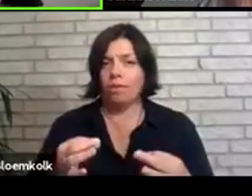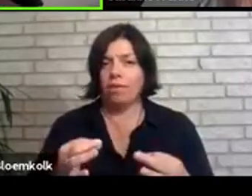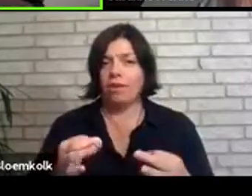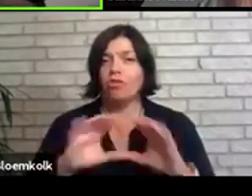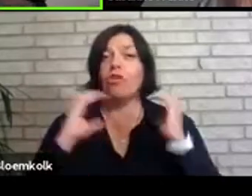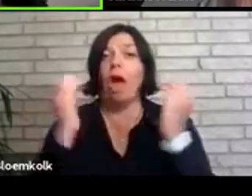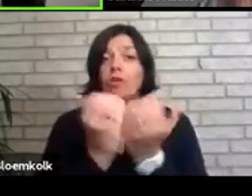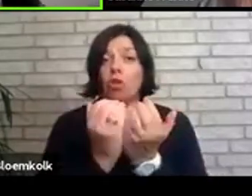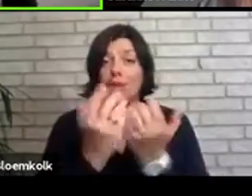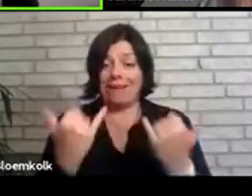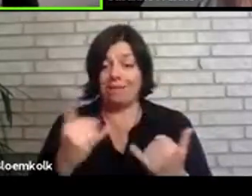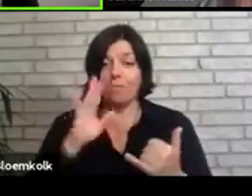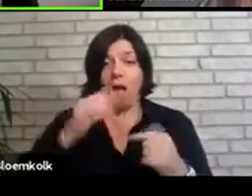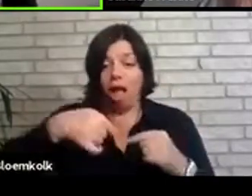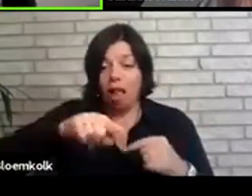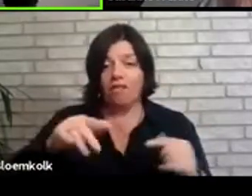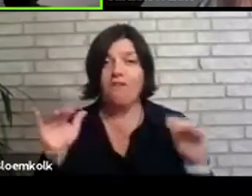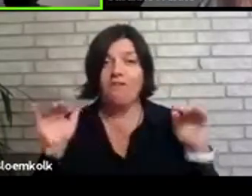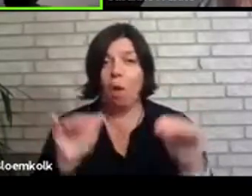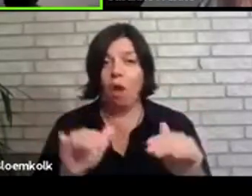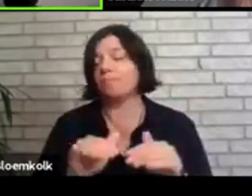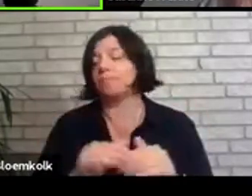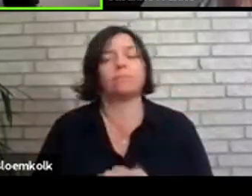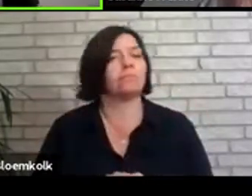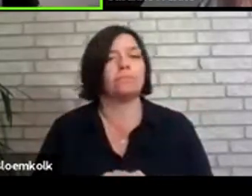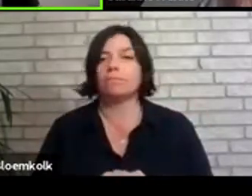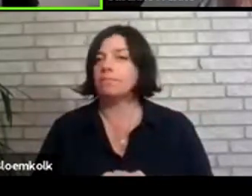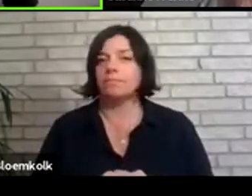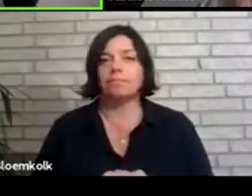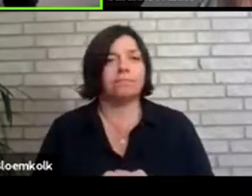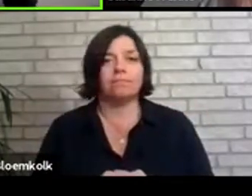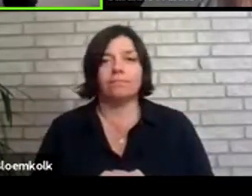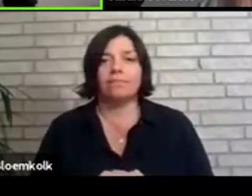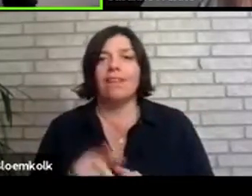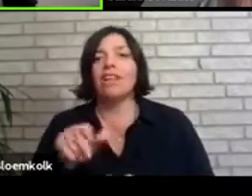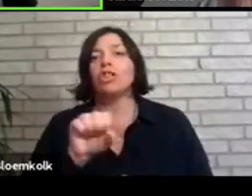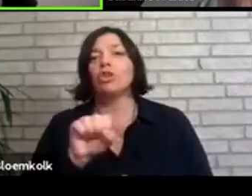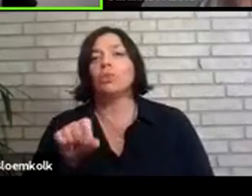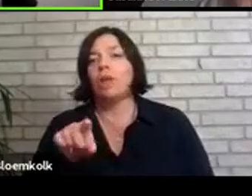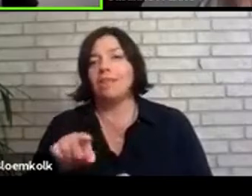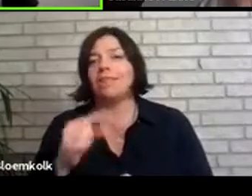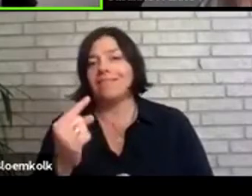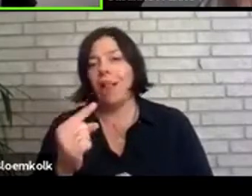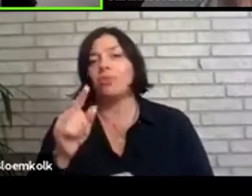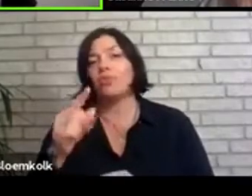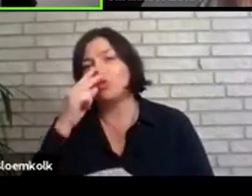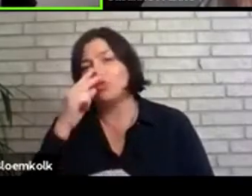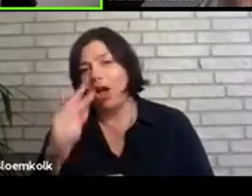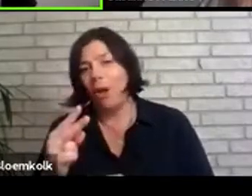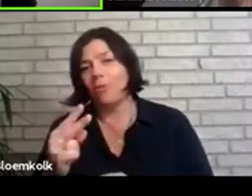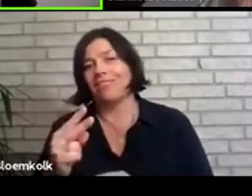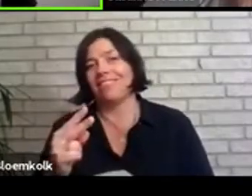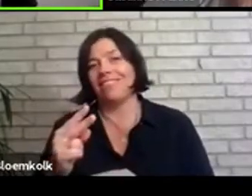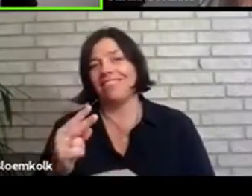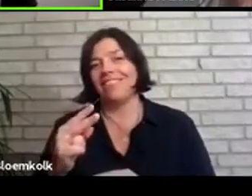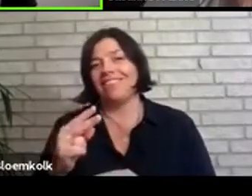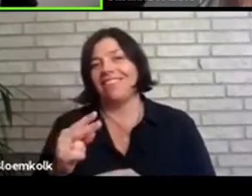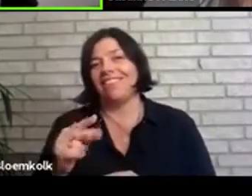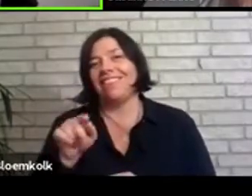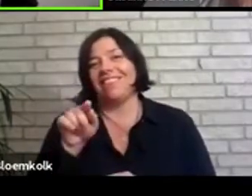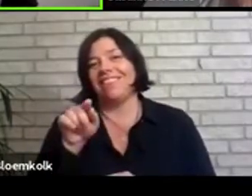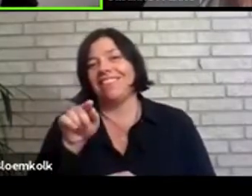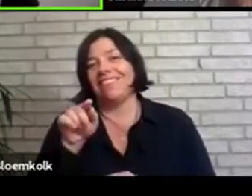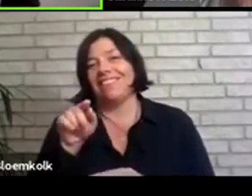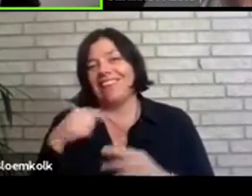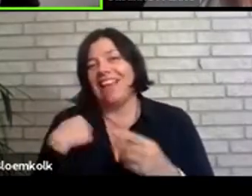an der Stelle, und da wäre ich jetzt bei Susanne auch zu sagen, da musst du lokal einfach auch schauen, dass du die Identifikation aufrechterhältst. Weil ich merke